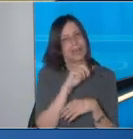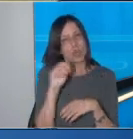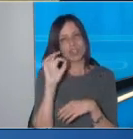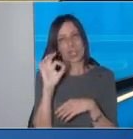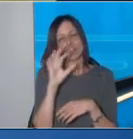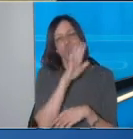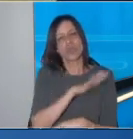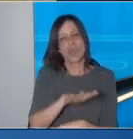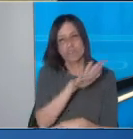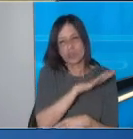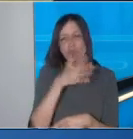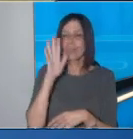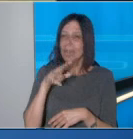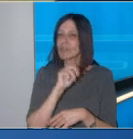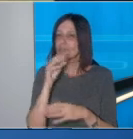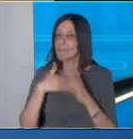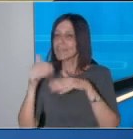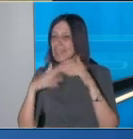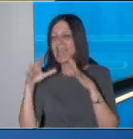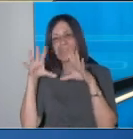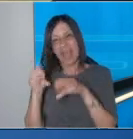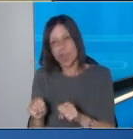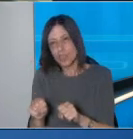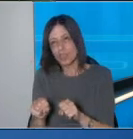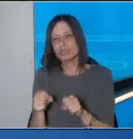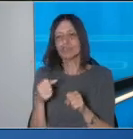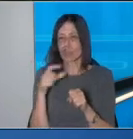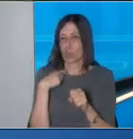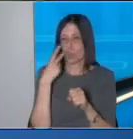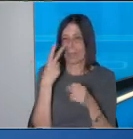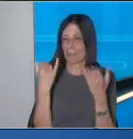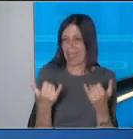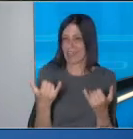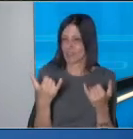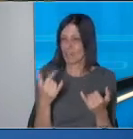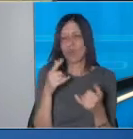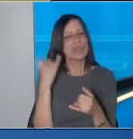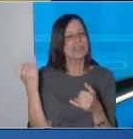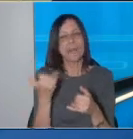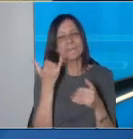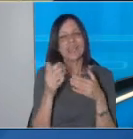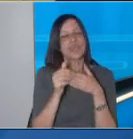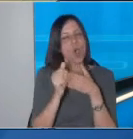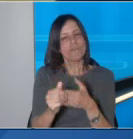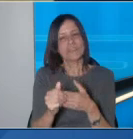יהודה ושומרון, גם הנושא של הבנייה בהתנחלויות, בהתיישבויות שאנחנו רואים עכשיו, הוא תמיד הוביל את השיח הזה, והוא עשה עבודה